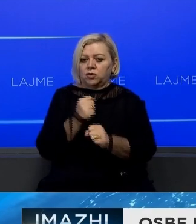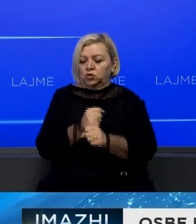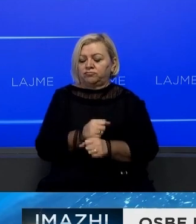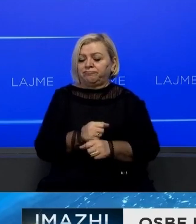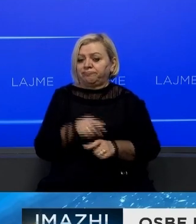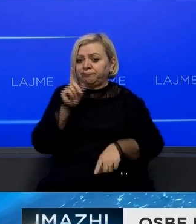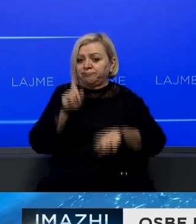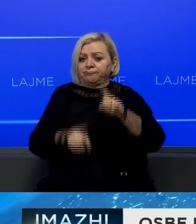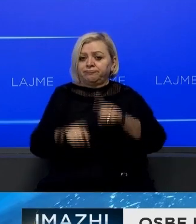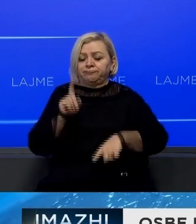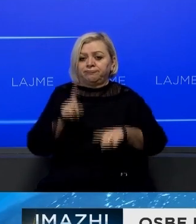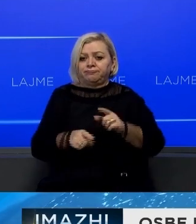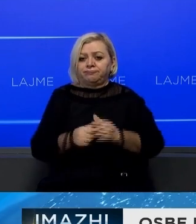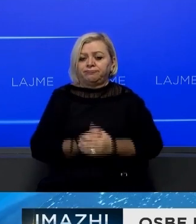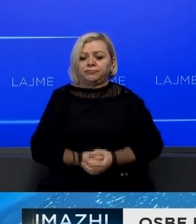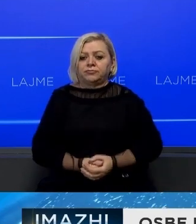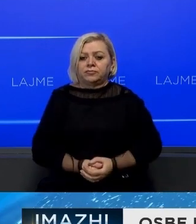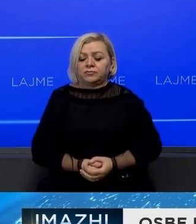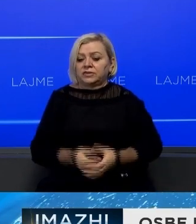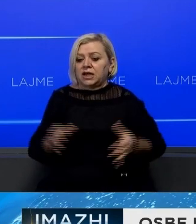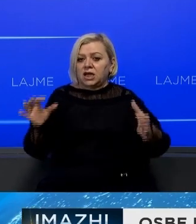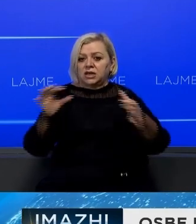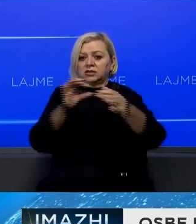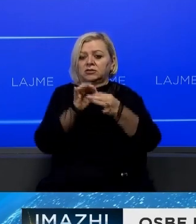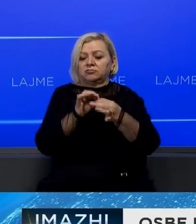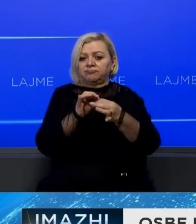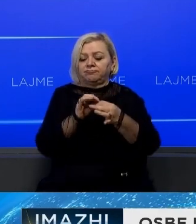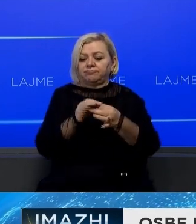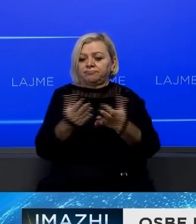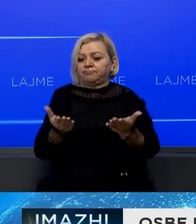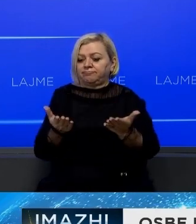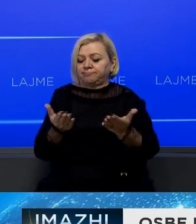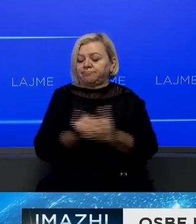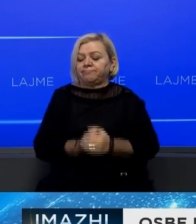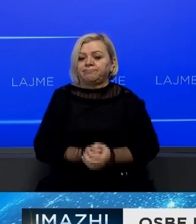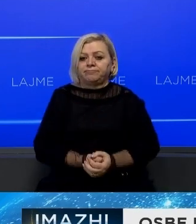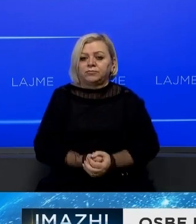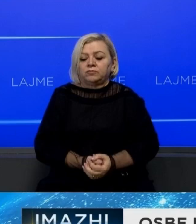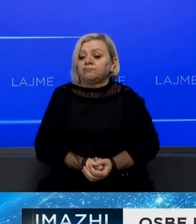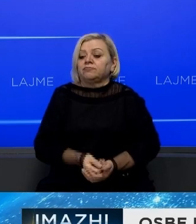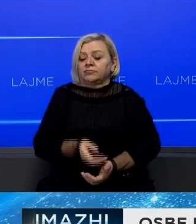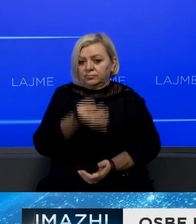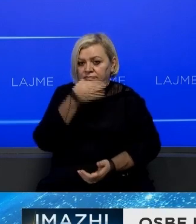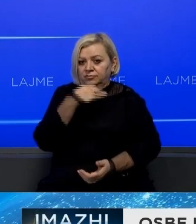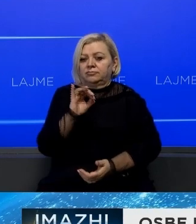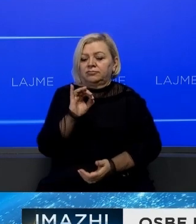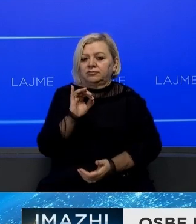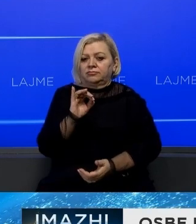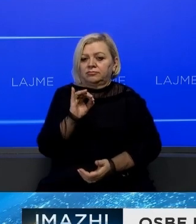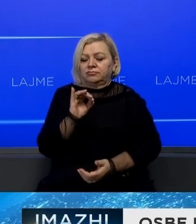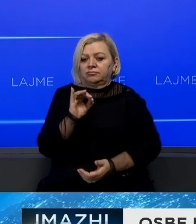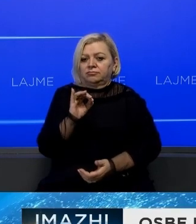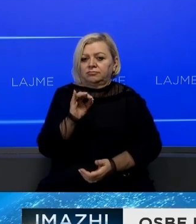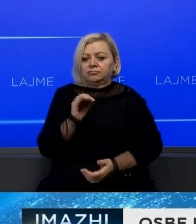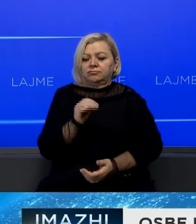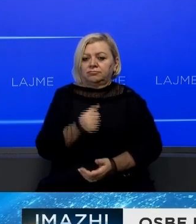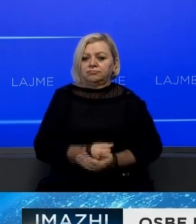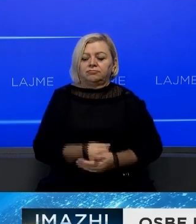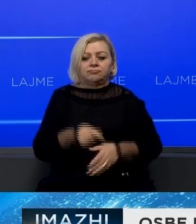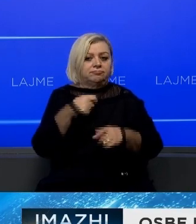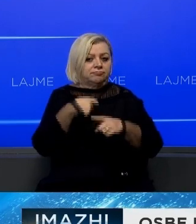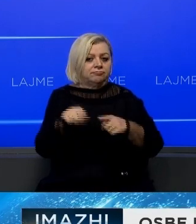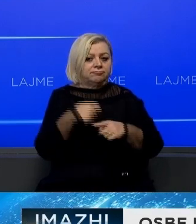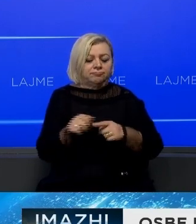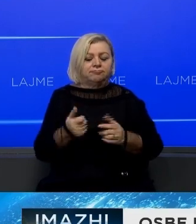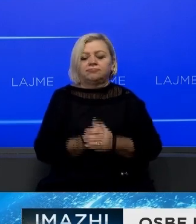shpesh lidhët anash pa e përmendur, kështu që po më vjen mirë që ka një lloj inovacioni në këtë drejtim. Dua